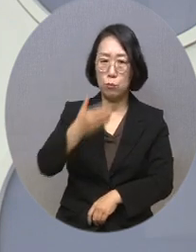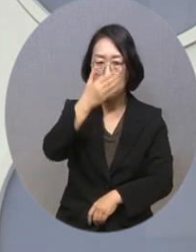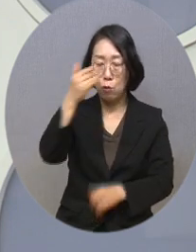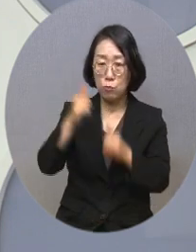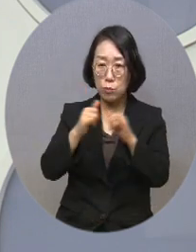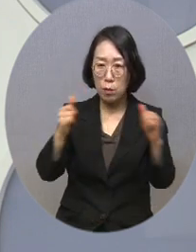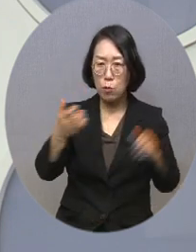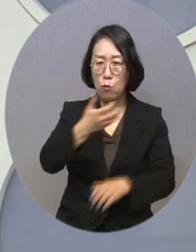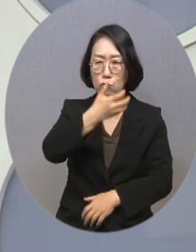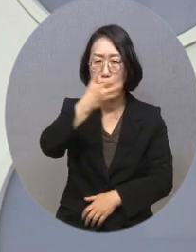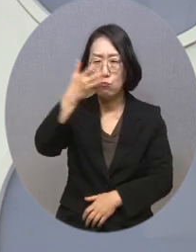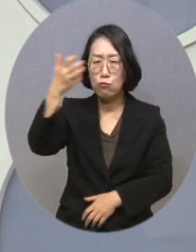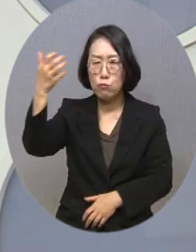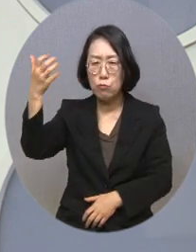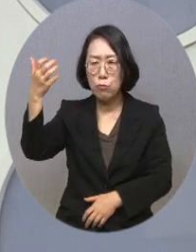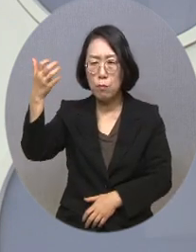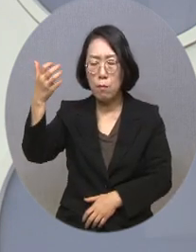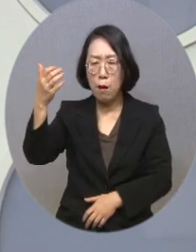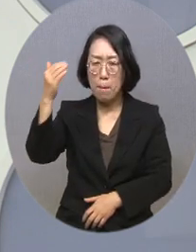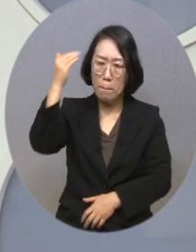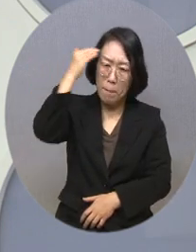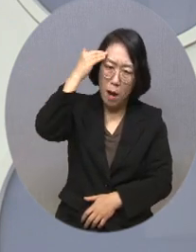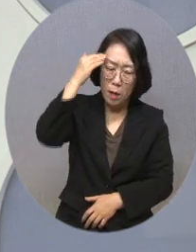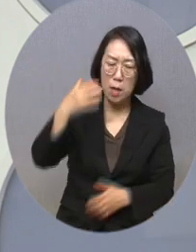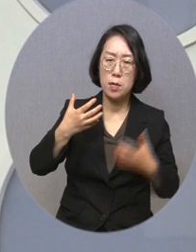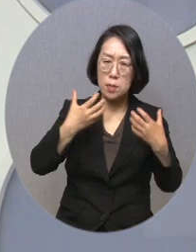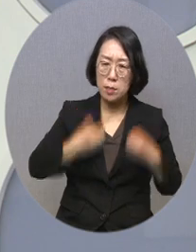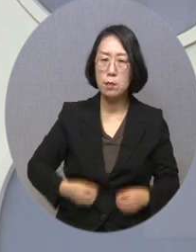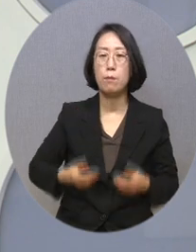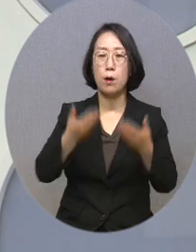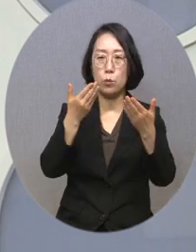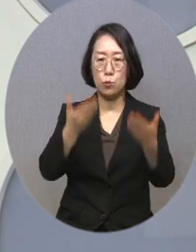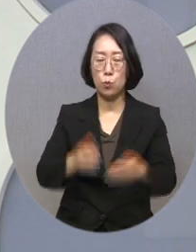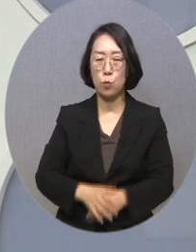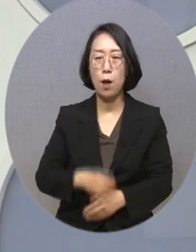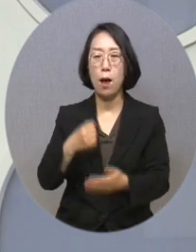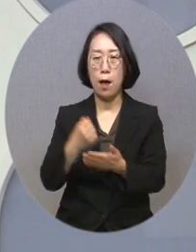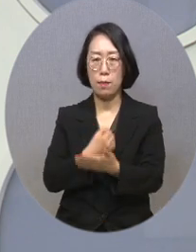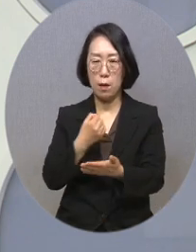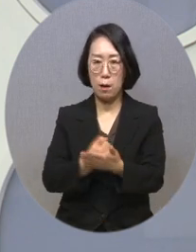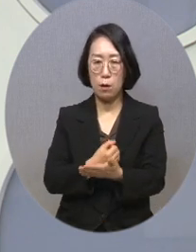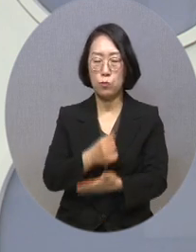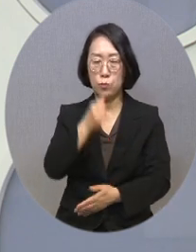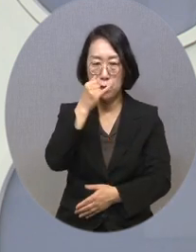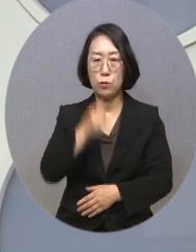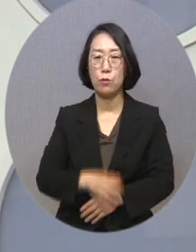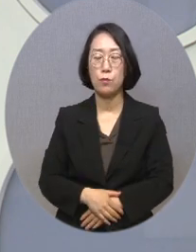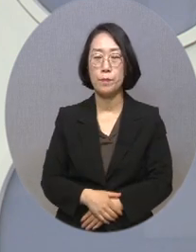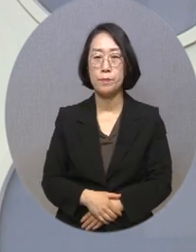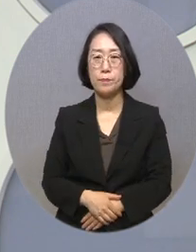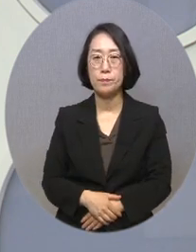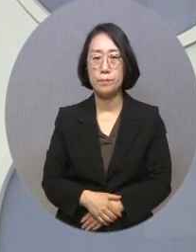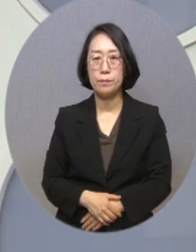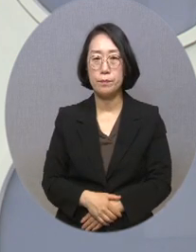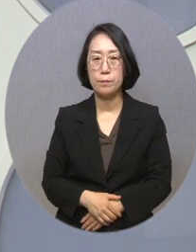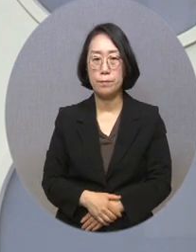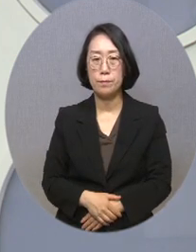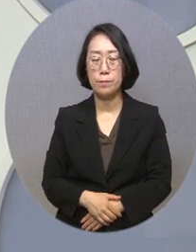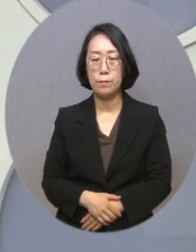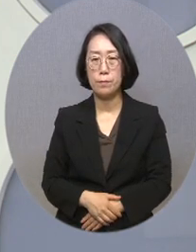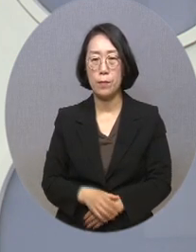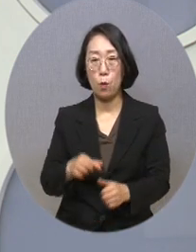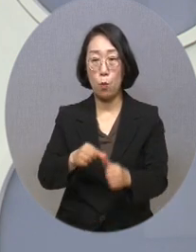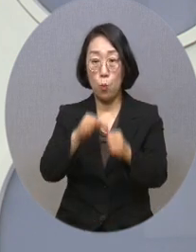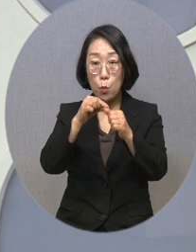이들의 꿈을 이제 앗아갔다라고 하는 그런 이제 그 안타까운 그런 네. 일들이다 이제 이런 거거든요. 그래서